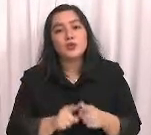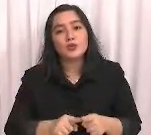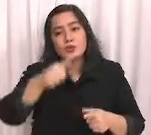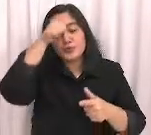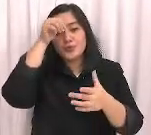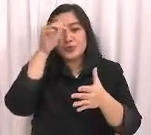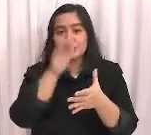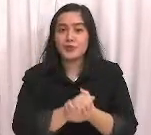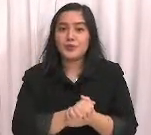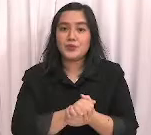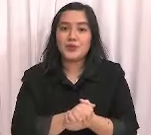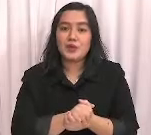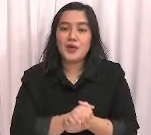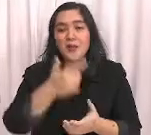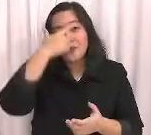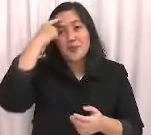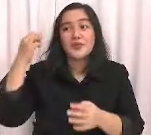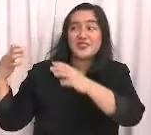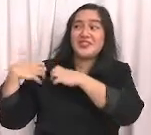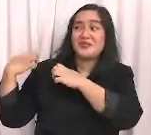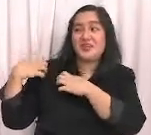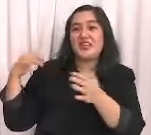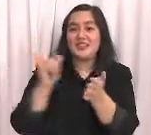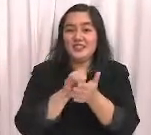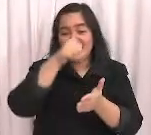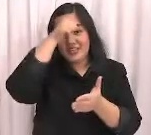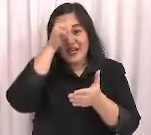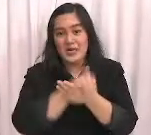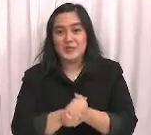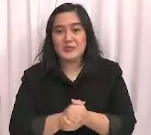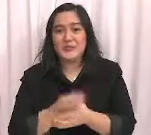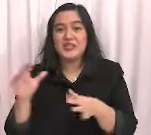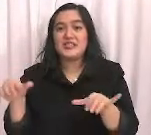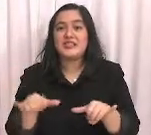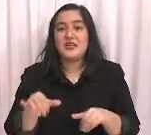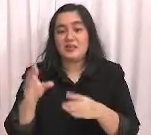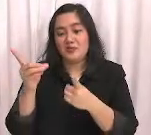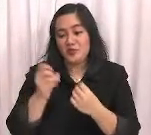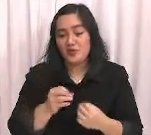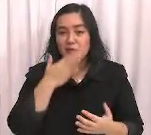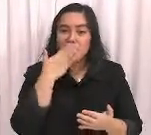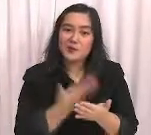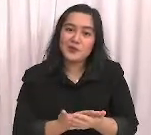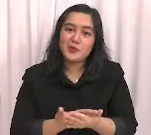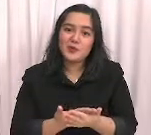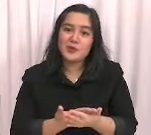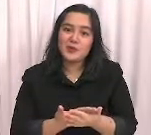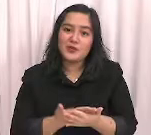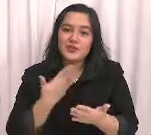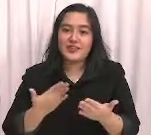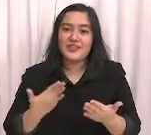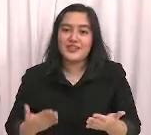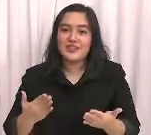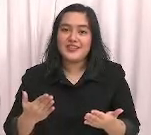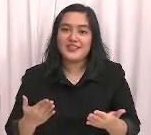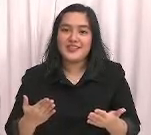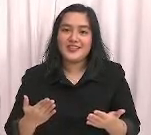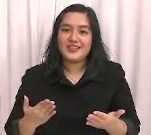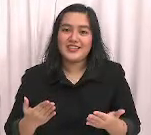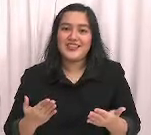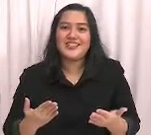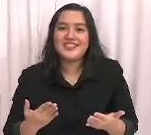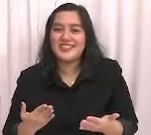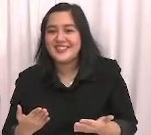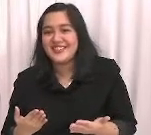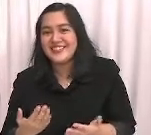o suklian yung ginawa mo ng asawang lalaki, right, magpapatuloy ka pa bang gumawa ng mabuti? Yeah. Itutuloy na natin ito, mga kapatid, sa susunod